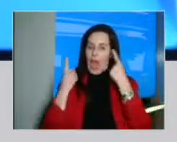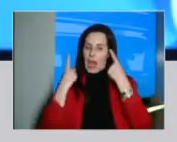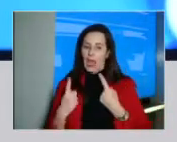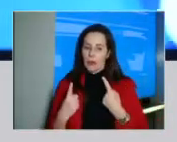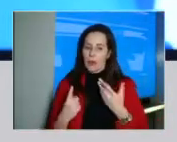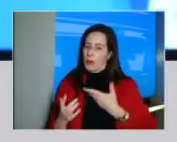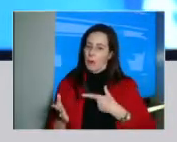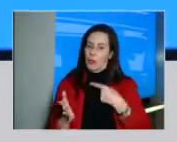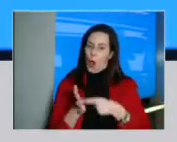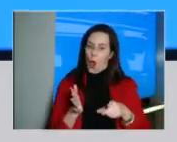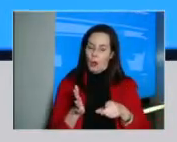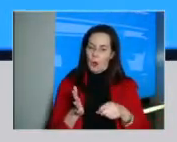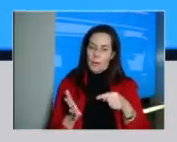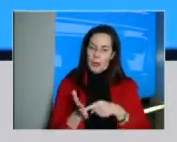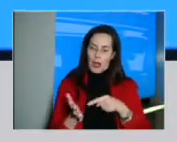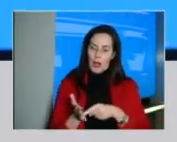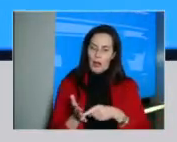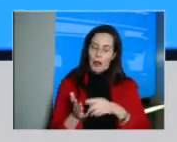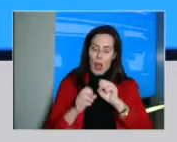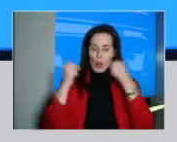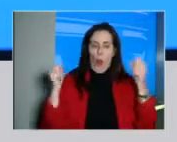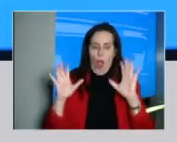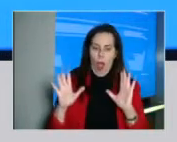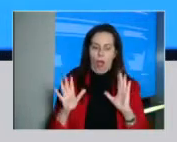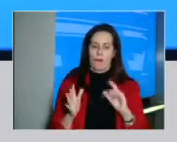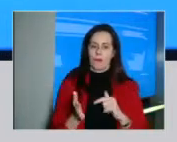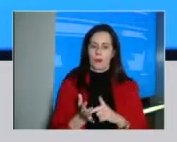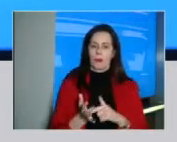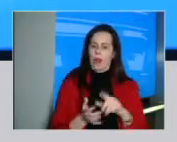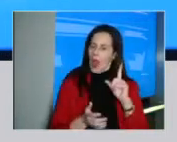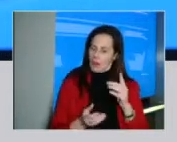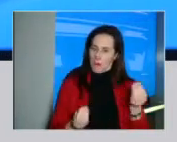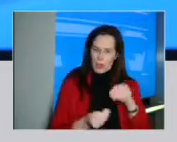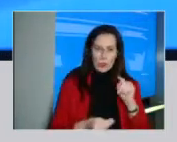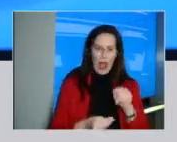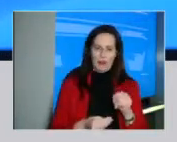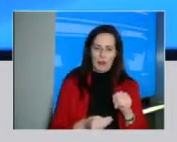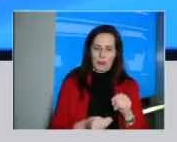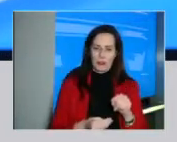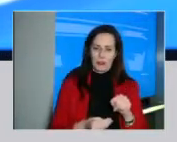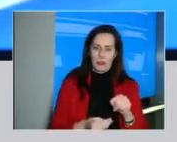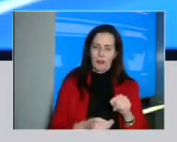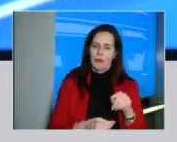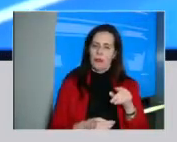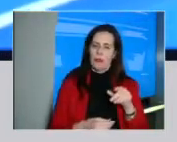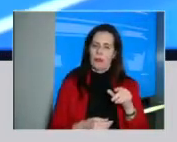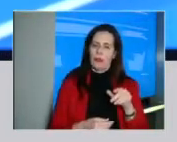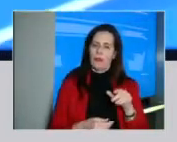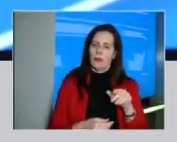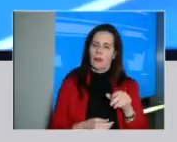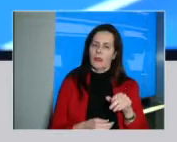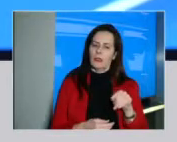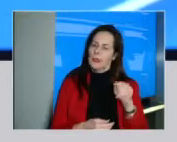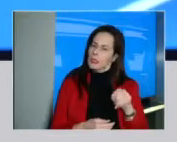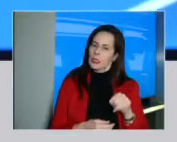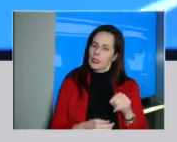והחרדים שמקבלים על פטור על סמך תורתו אומנותו. אבל מעבר לכך, או אפילו תוך כדי מה שנעשה,